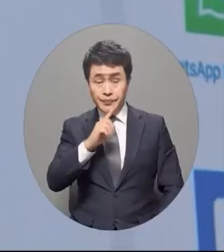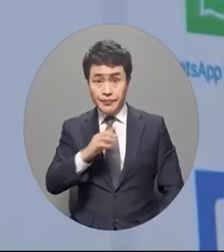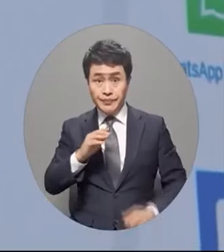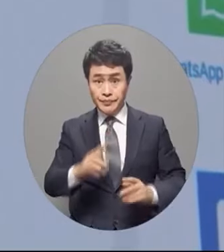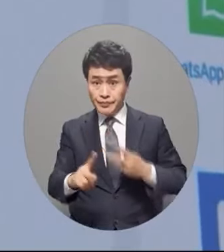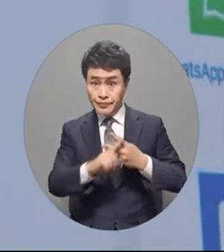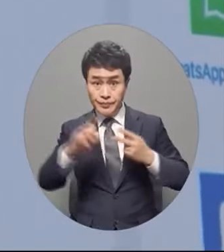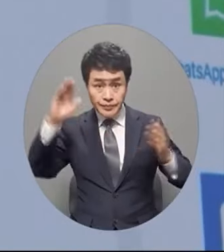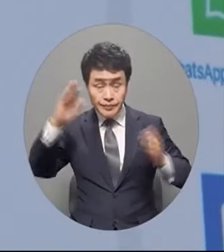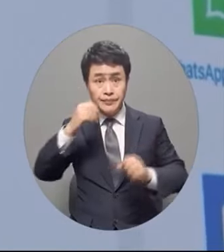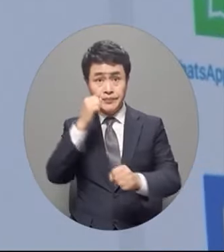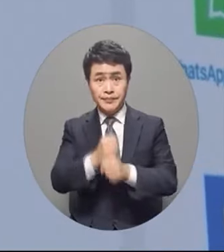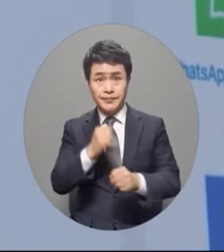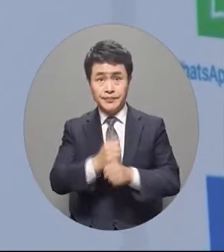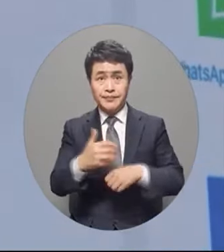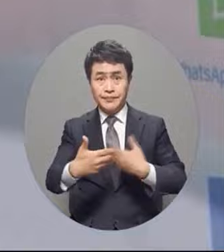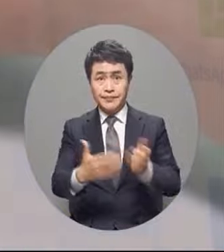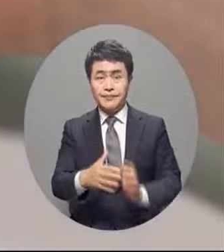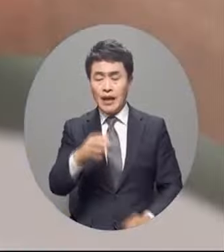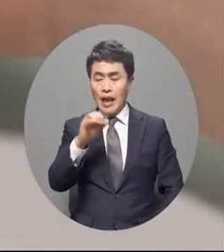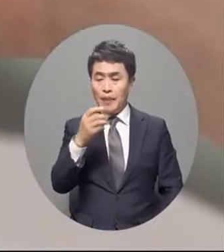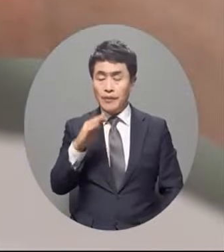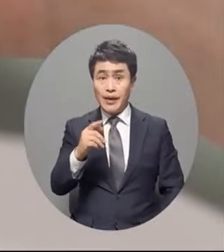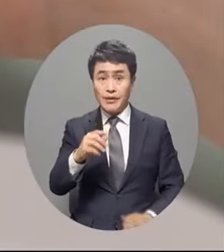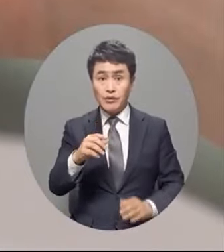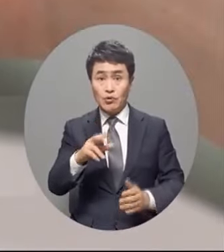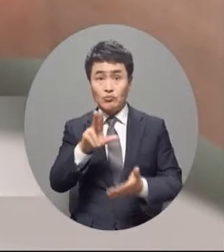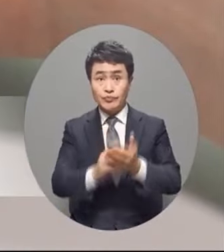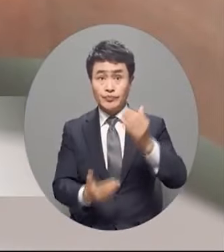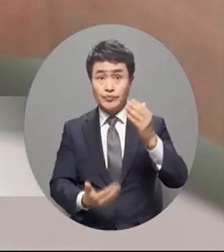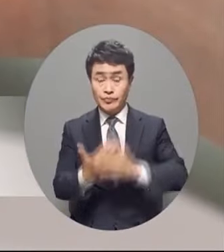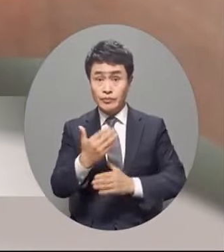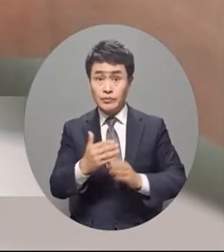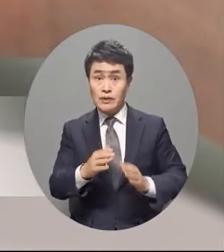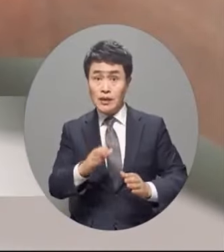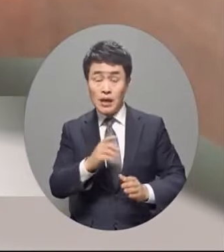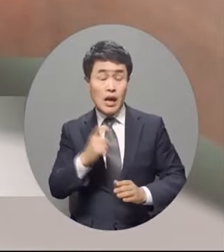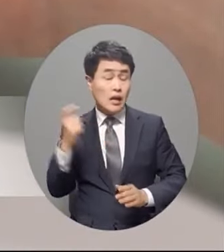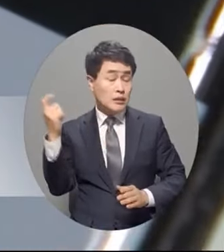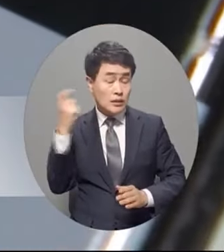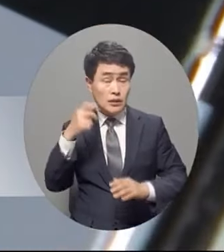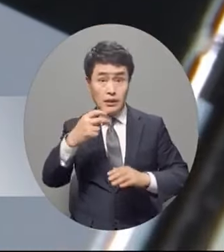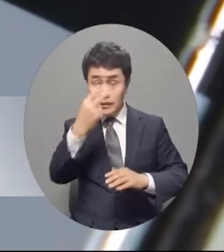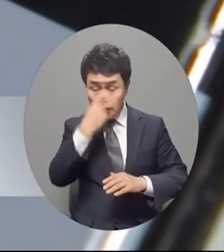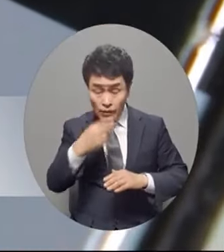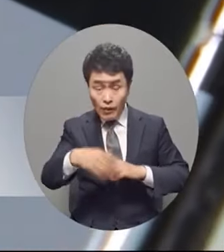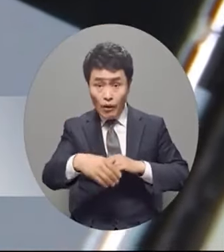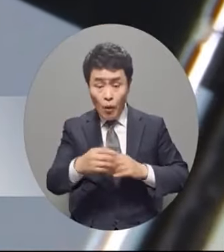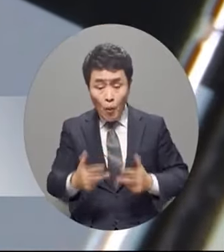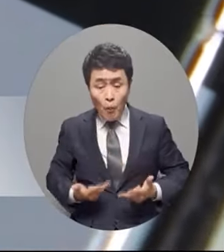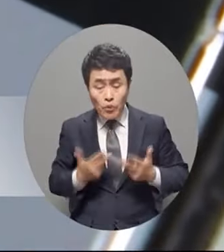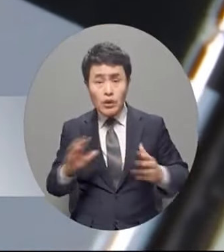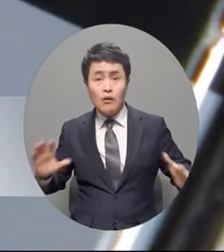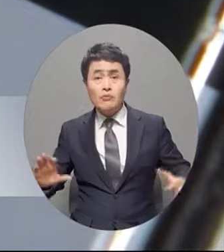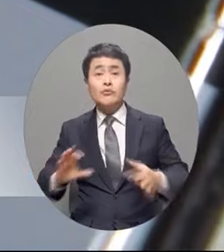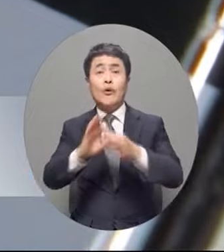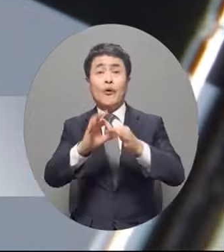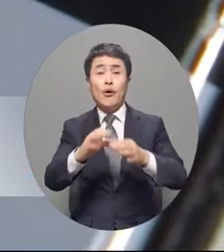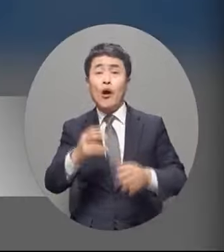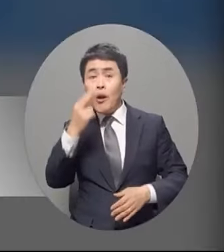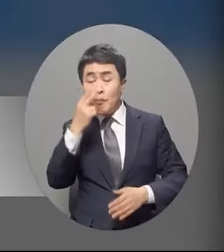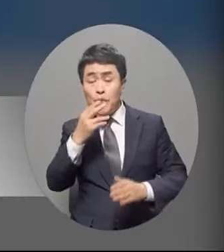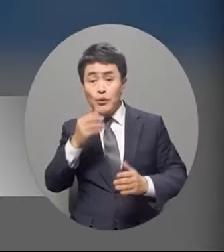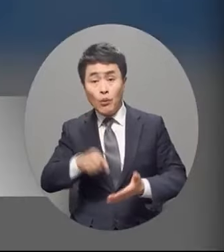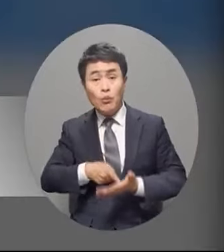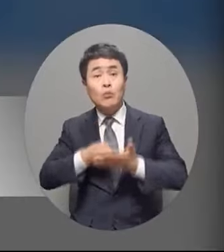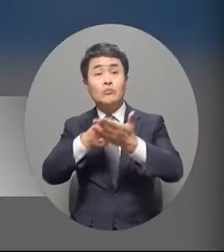중학생 때 만들었다는 애케 도 논란이 됐습니다 시청각 장애인과 봉사자를 연결해 주는 앱으로 미국의 공무